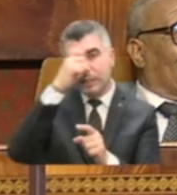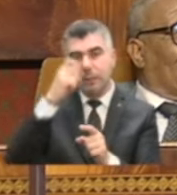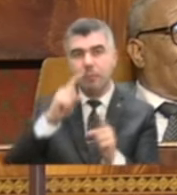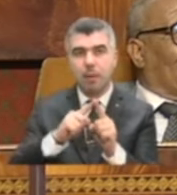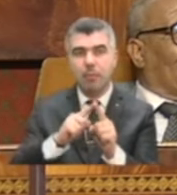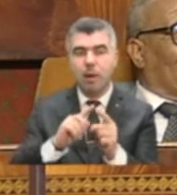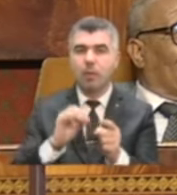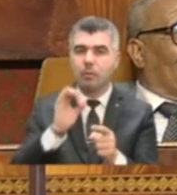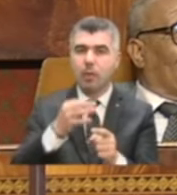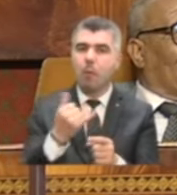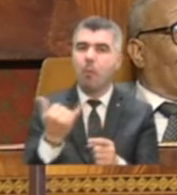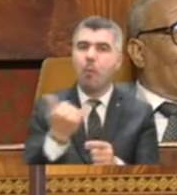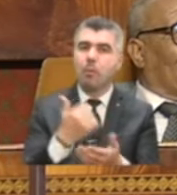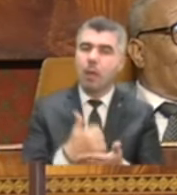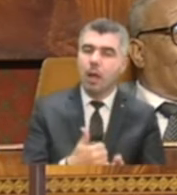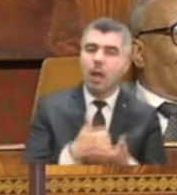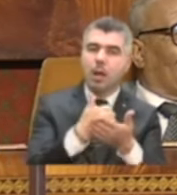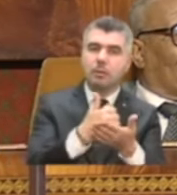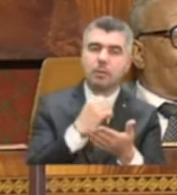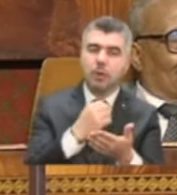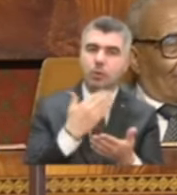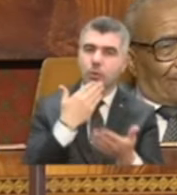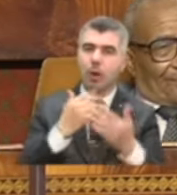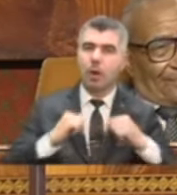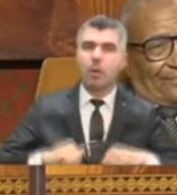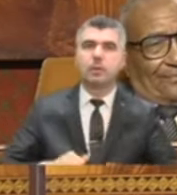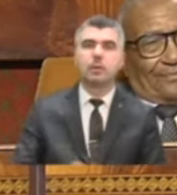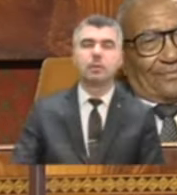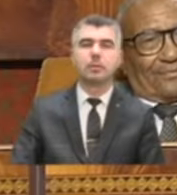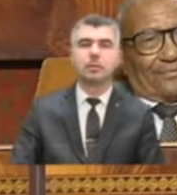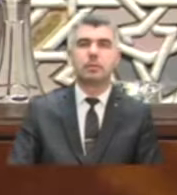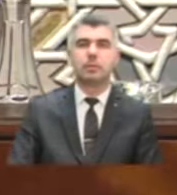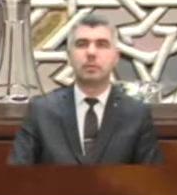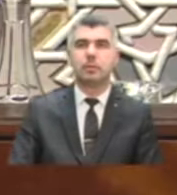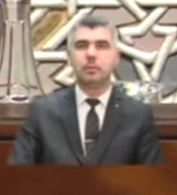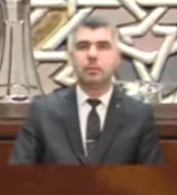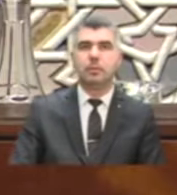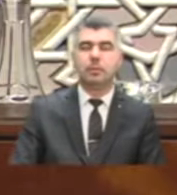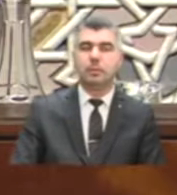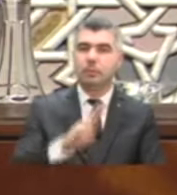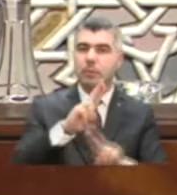تخفوا عليهم وتعاونوهم في هذا التوجه. وشكرا السيد الوزير. قلت لك ترد السيد الوزير.